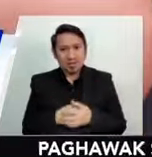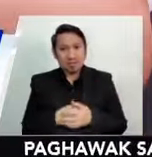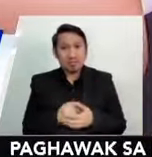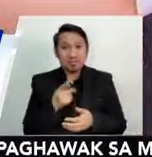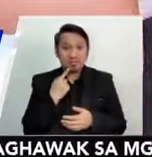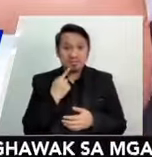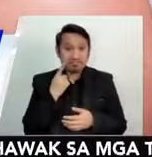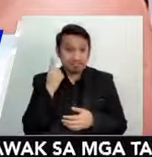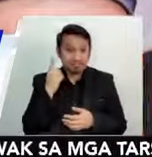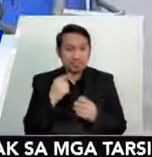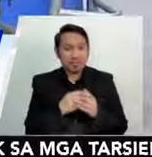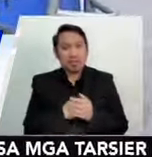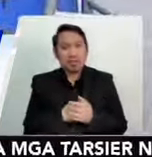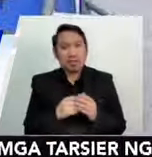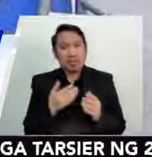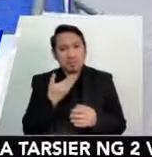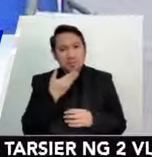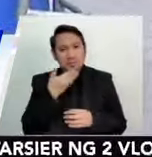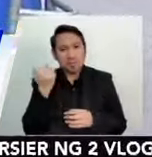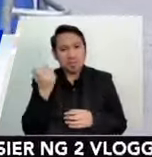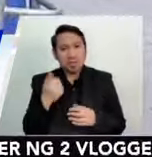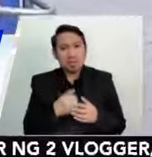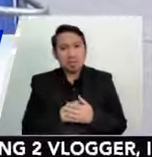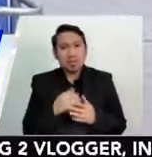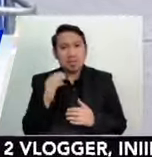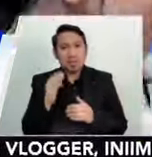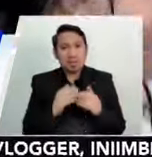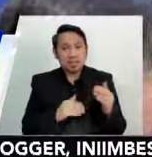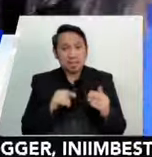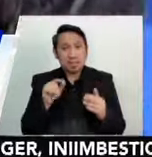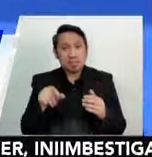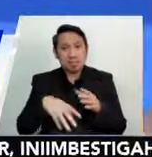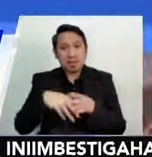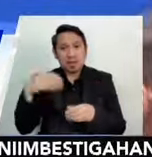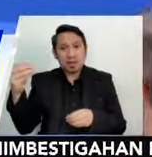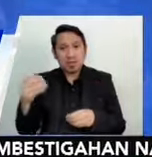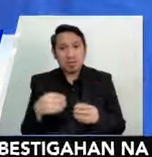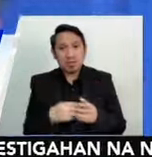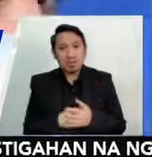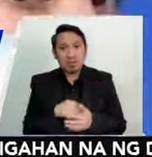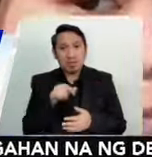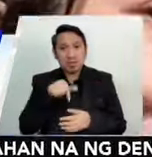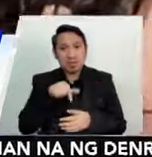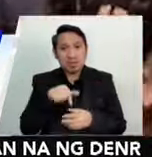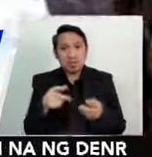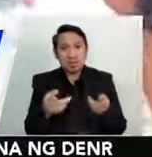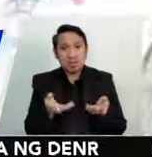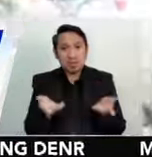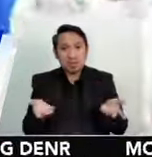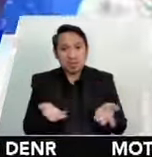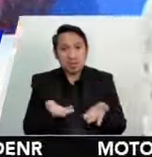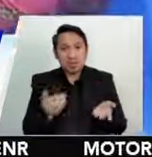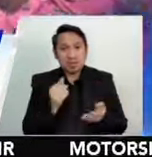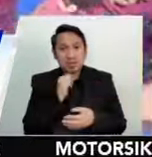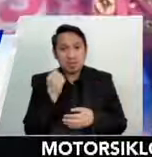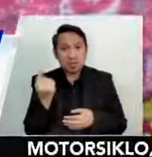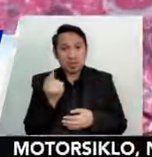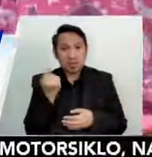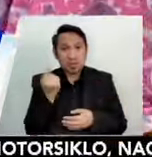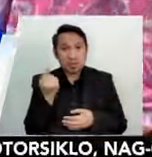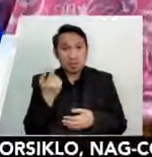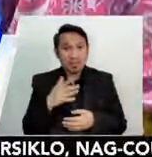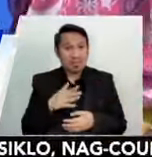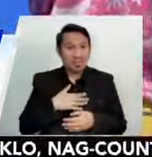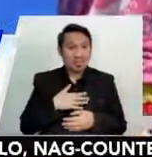mas mainam na raw ito kesa mag-outing pa. At least dito raw, di lang anak niya ang mag-enjoy, kundi pati